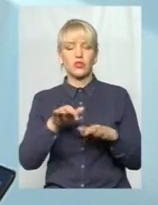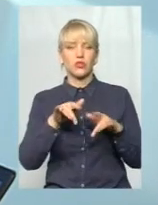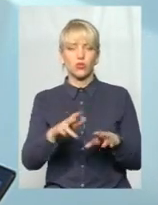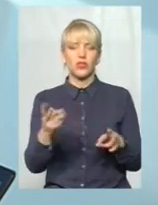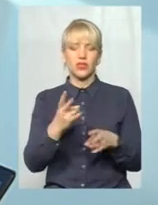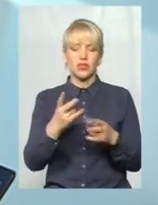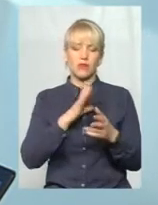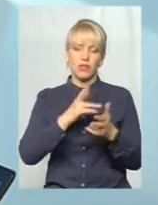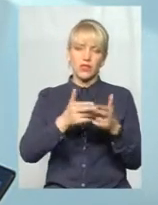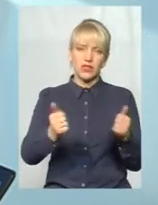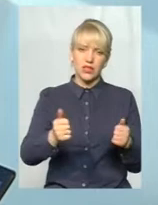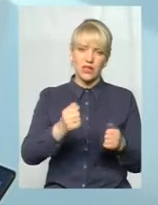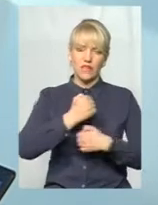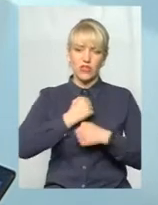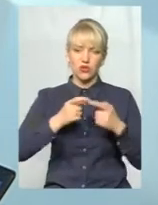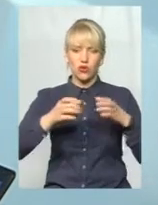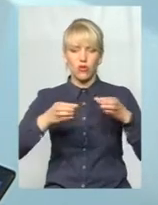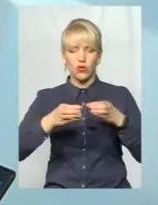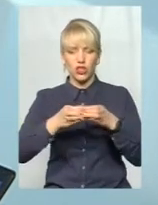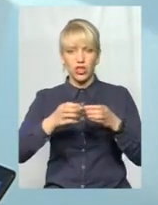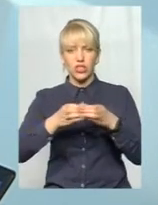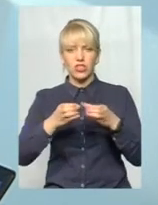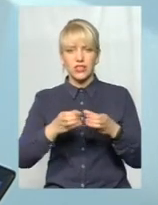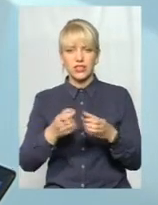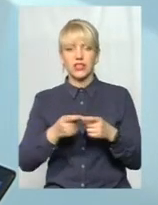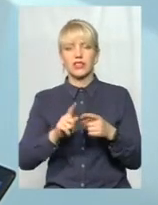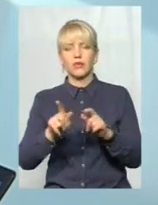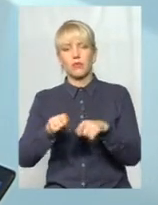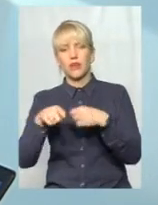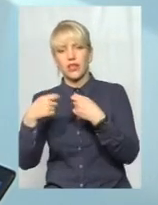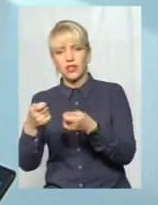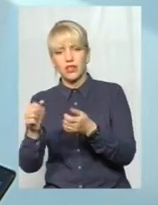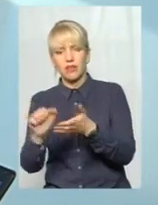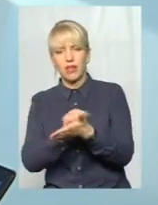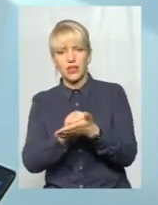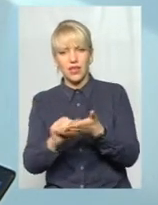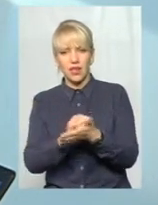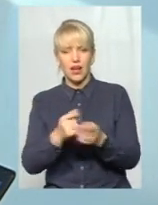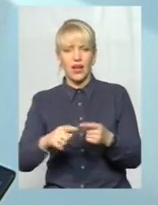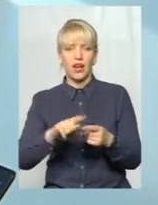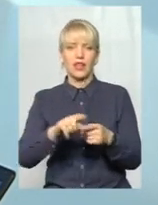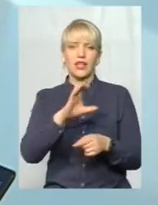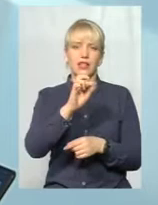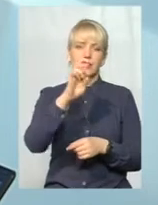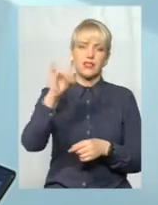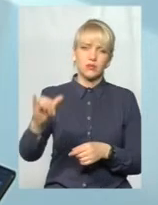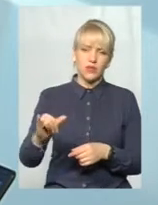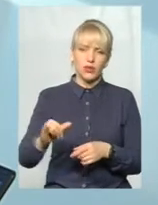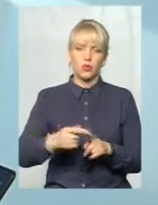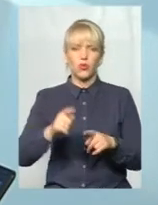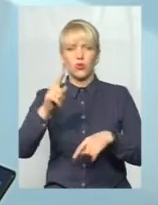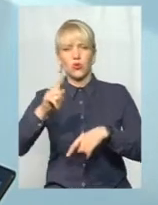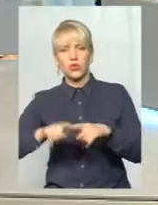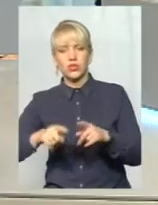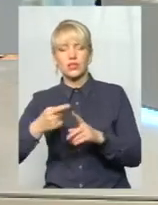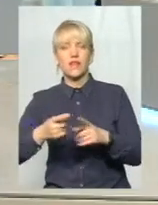повинно бути акти розслідування, це повинні бути передані всі матеріали, заключення Служби безпеки, проведення розстану і так далі, так далі. Тобто велика